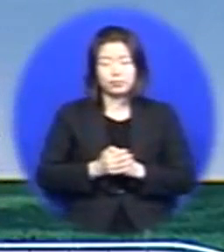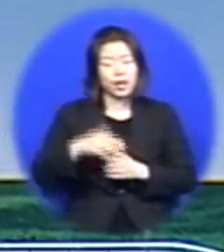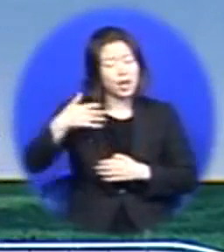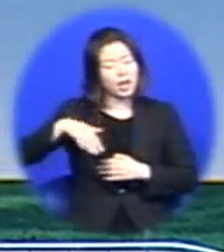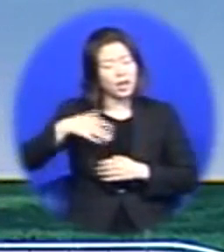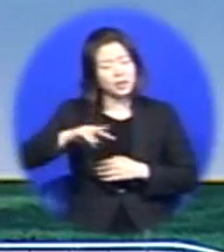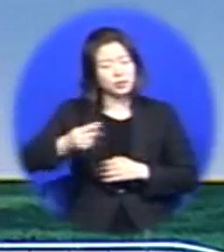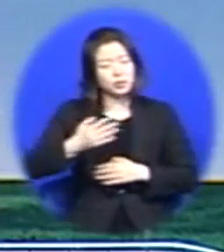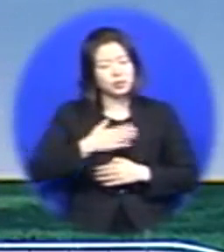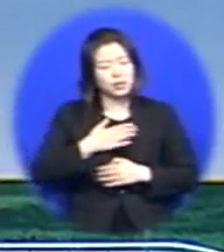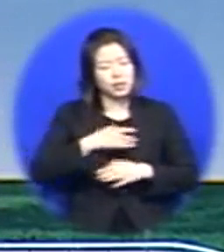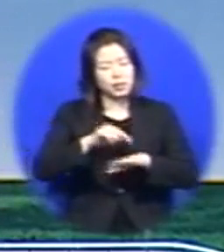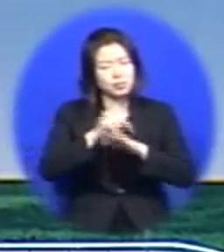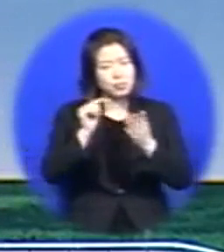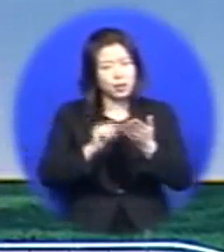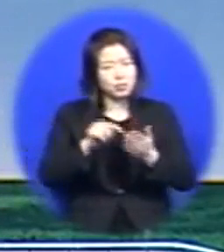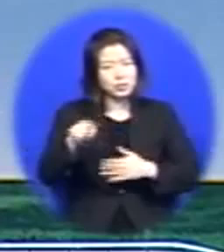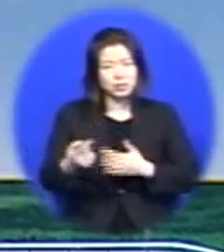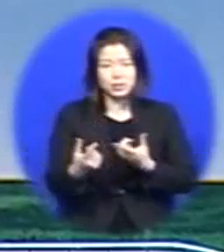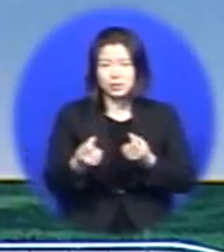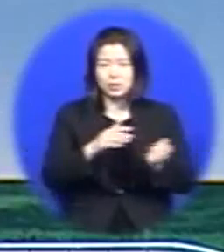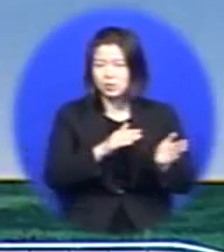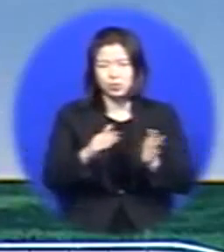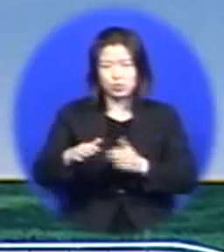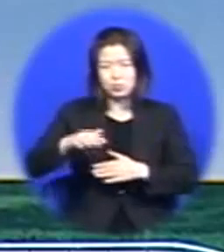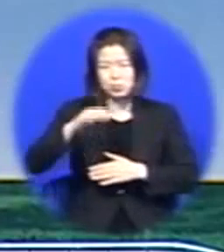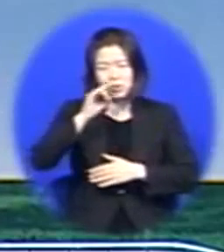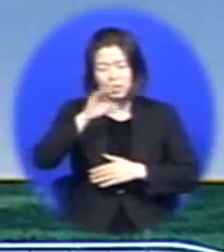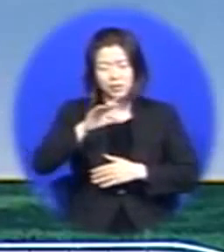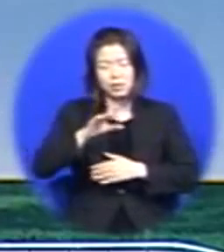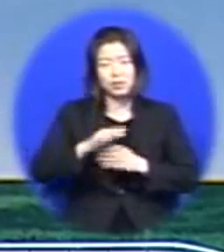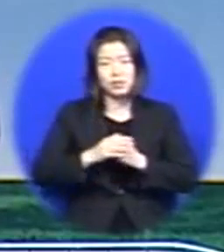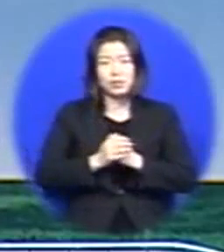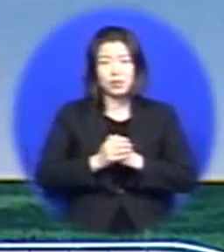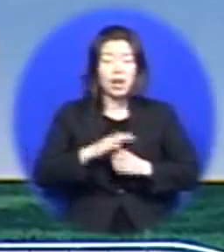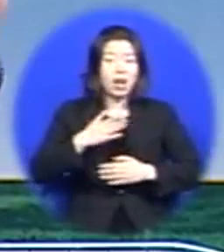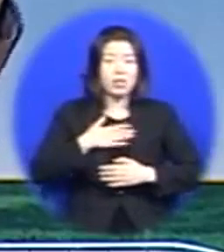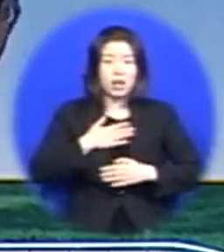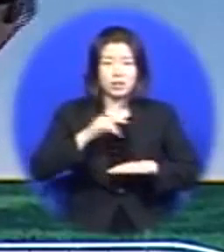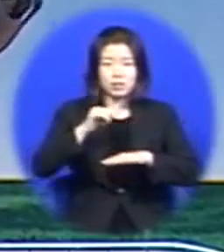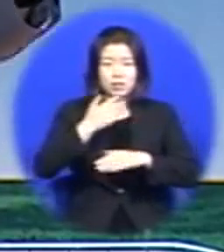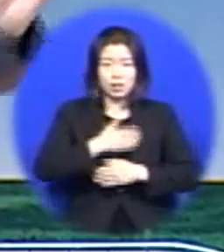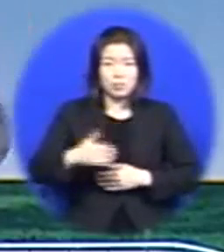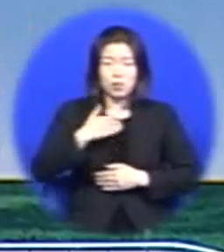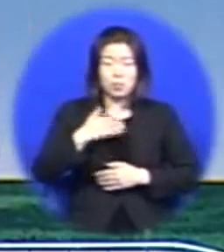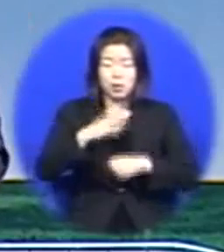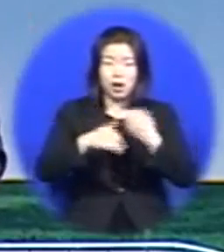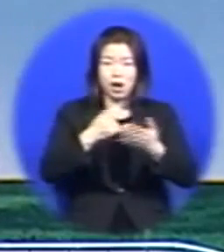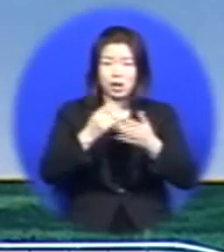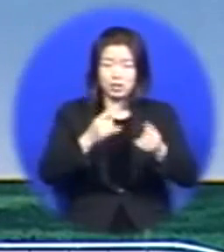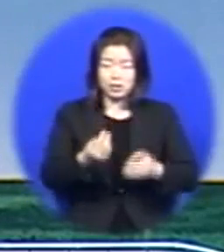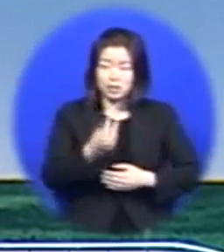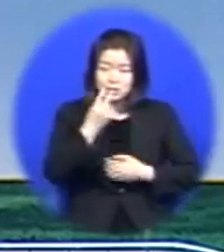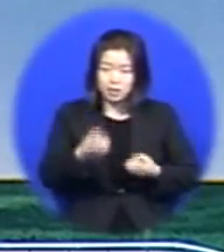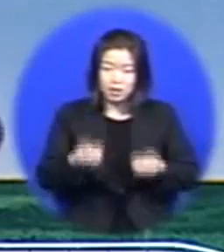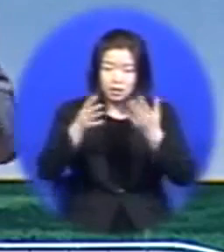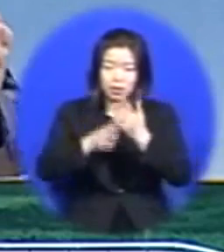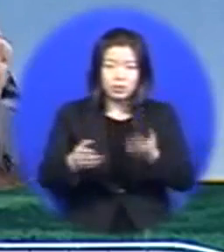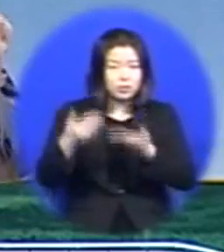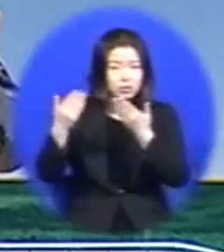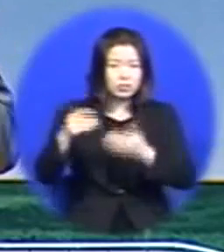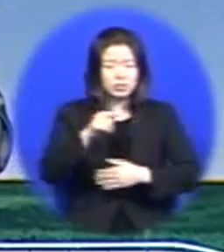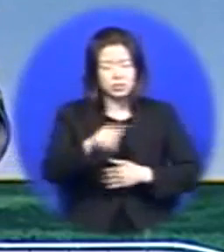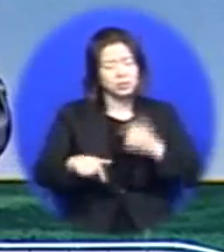아직도 마음이, 내 마음은 그렇게 준비가 안 됐어. 나는 내 몸을 하나님께 산재물로 바치는 것이